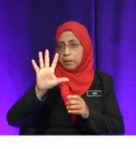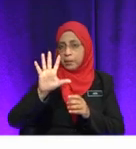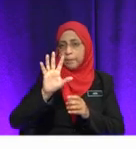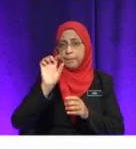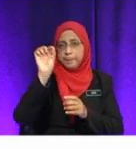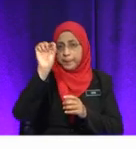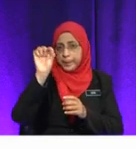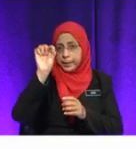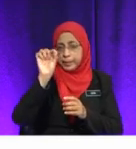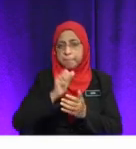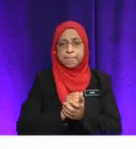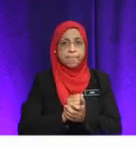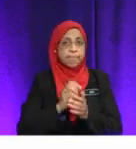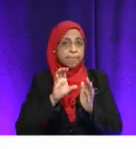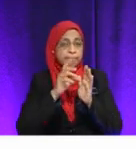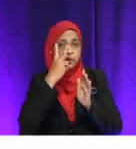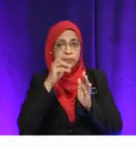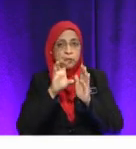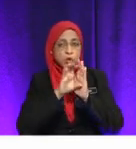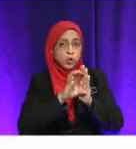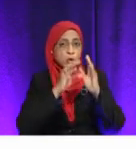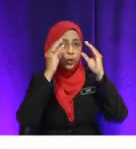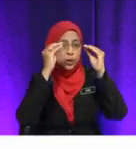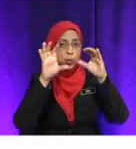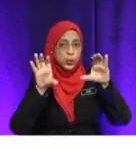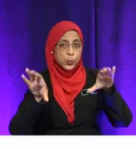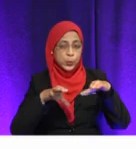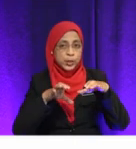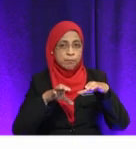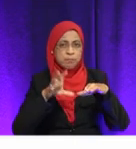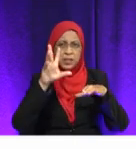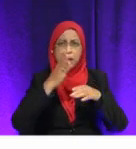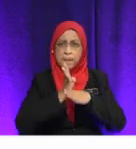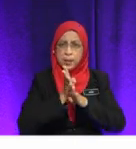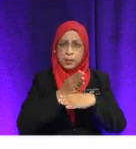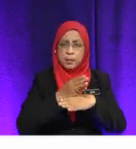tadi kita terjemahkan dalam tiga bentuk pandangan macam-macam